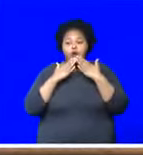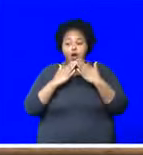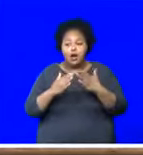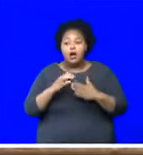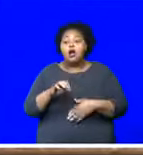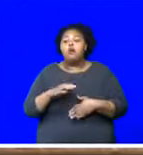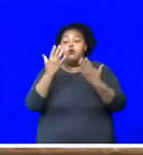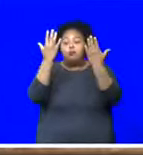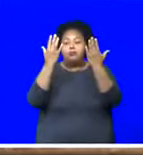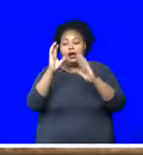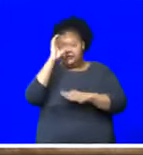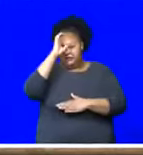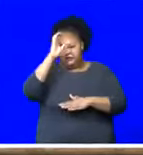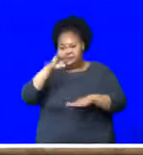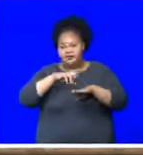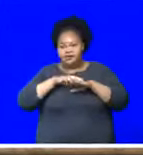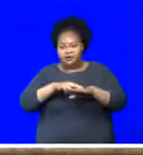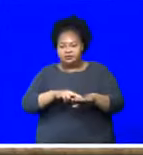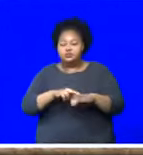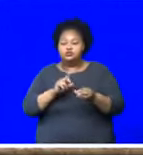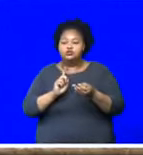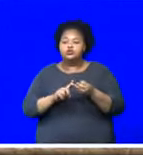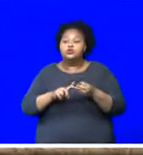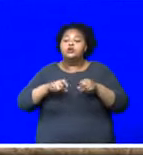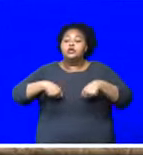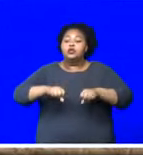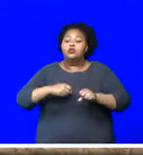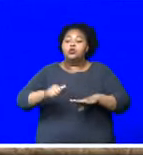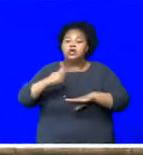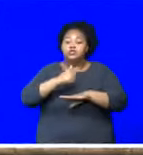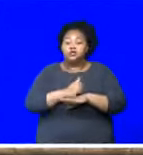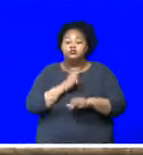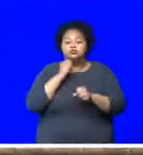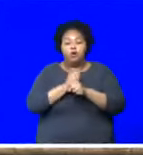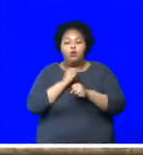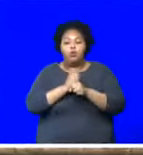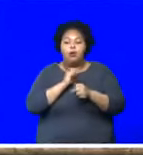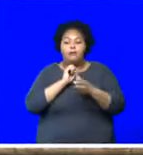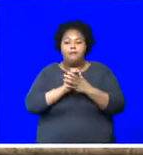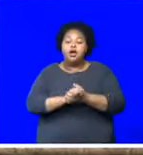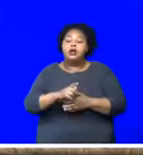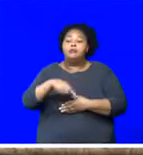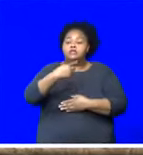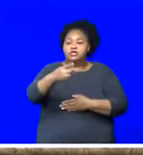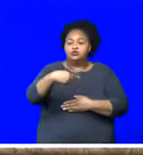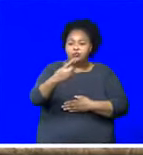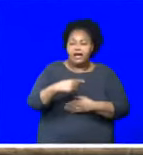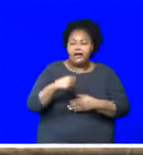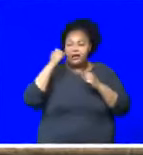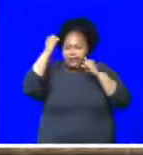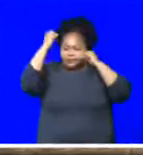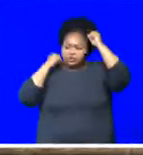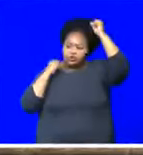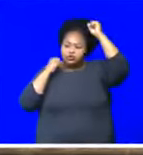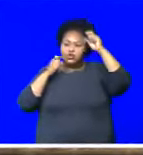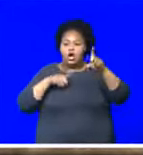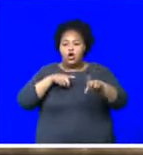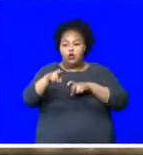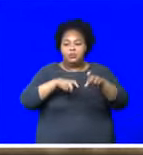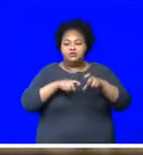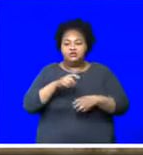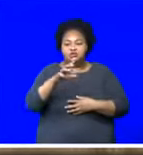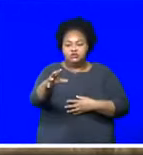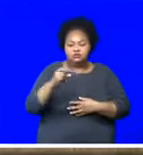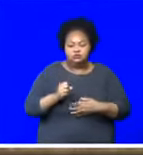netimvuna tetinkundla kubabambisa basachuba lo msebenzi. Lobikako eTindzabeni Eswatini TV nguNomfundo